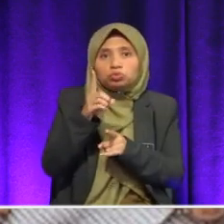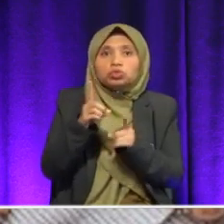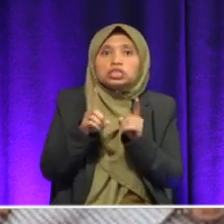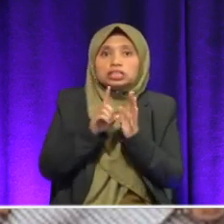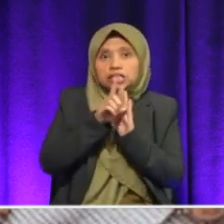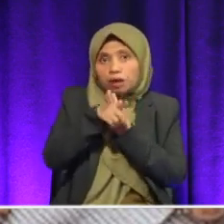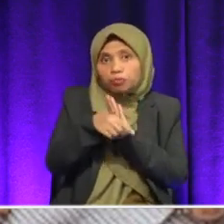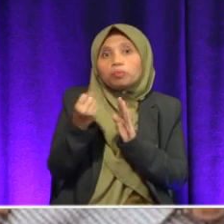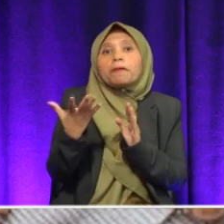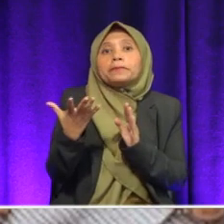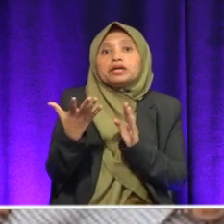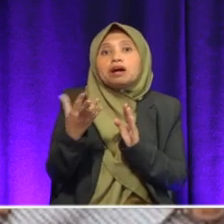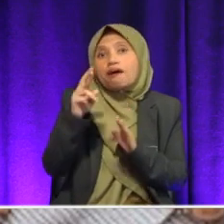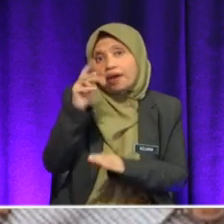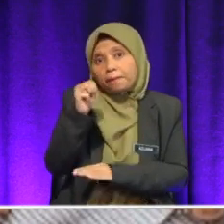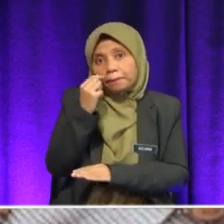RM